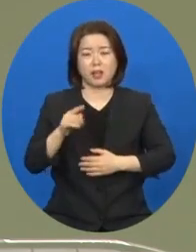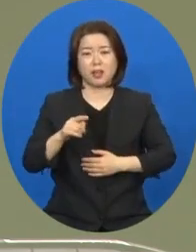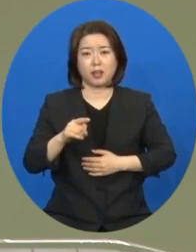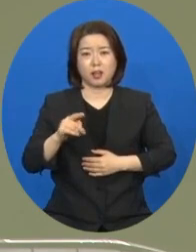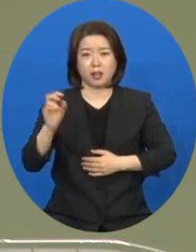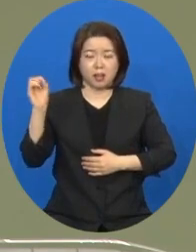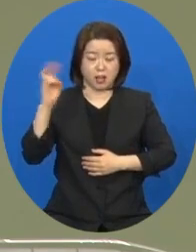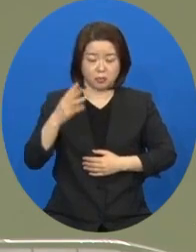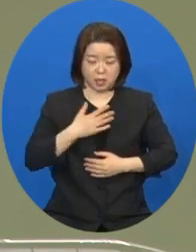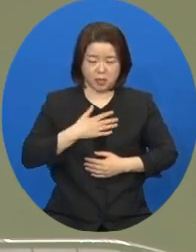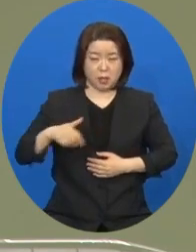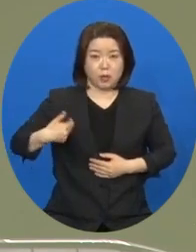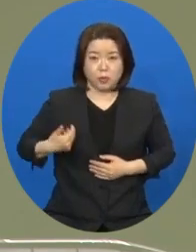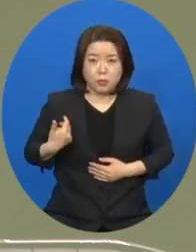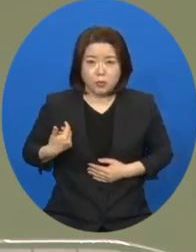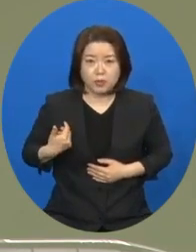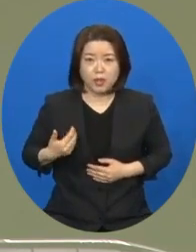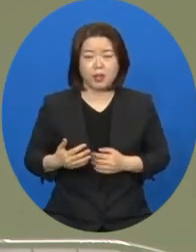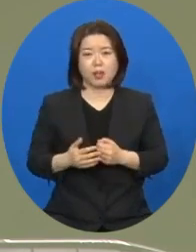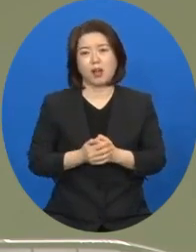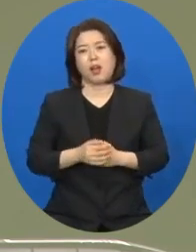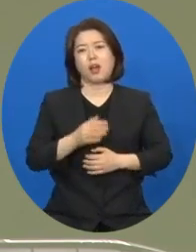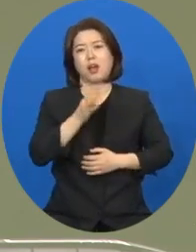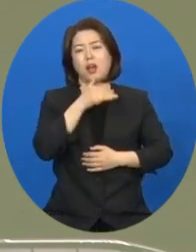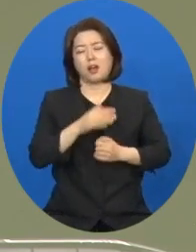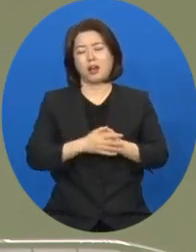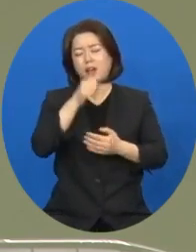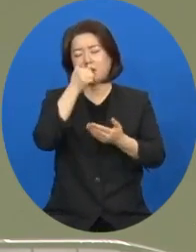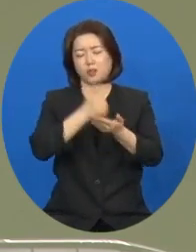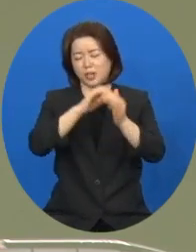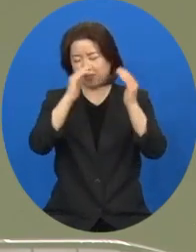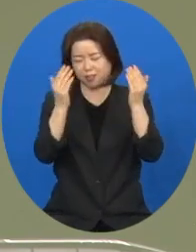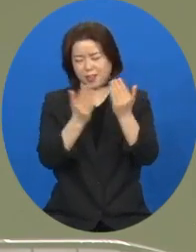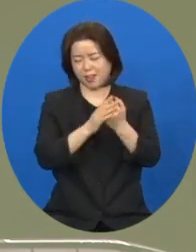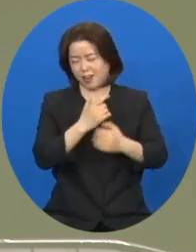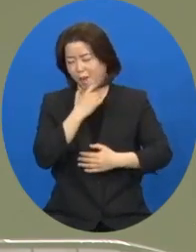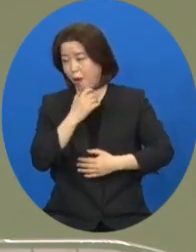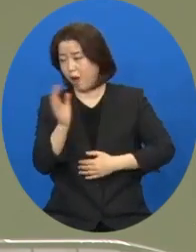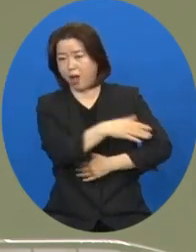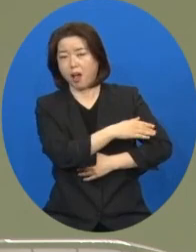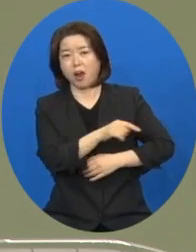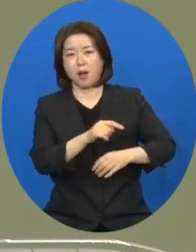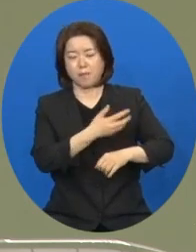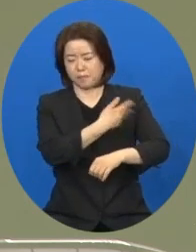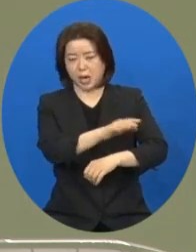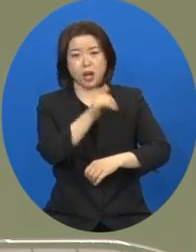갑자기 나도 모르게 죄는 다 싫어져요.